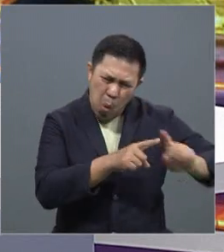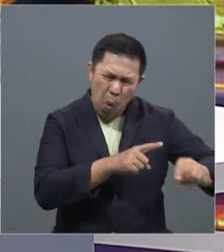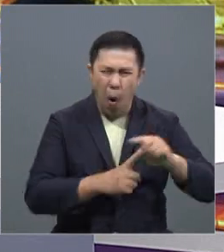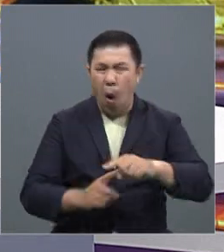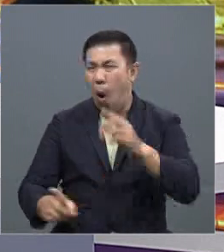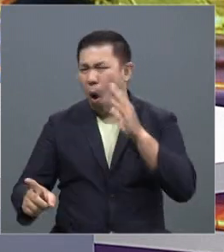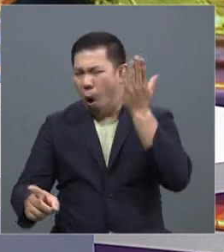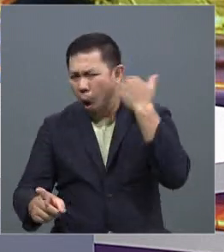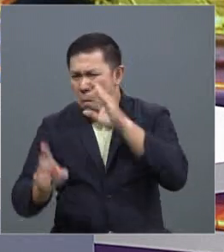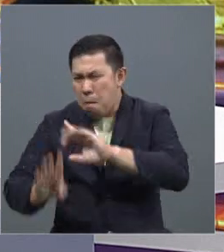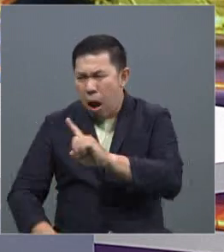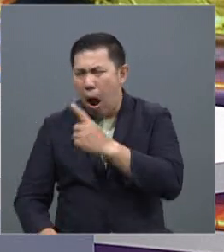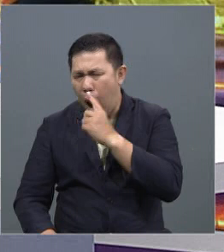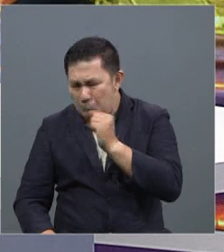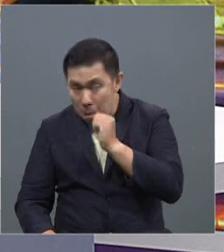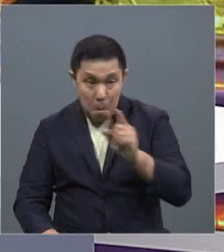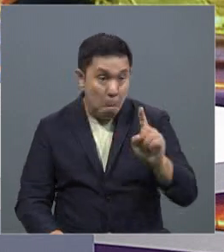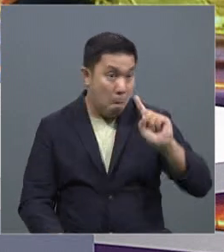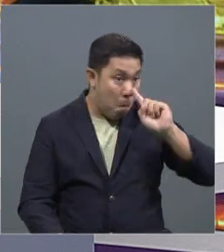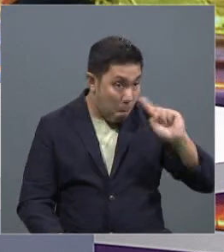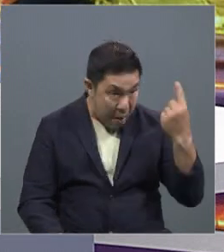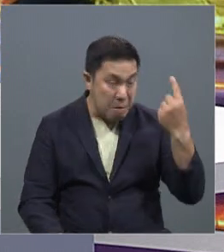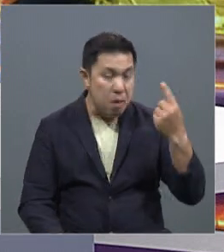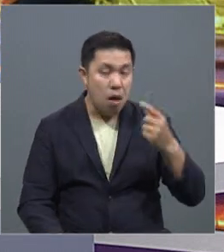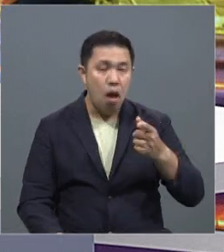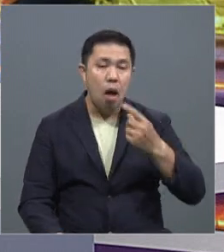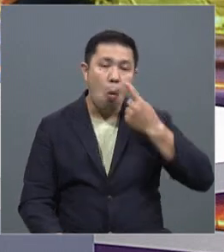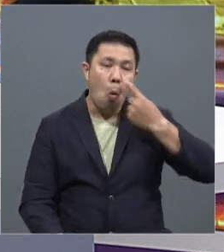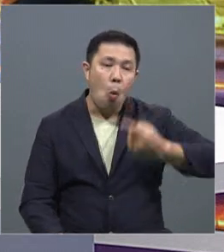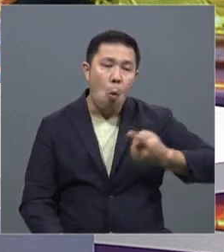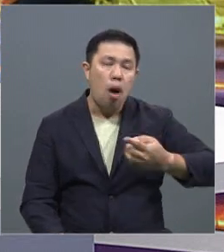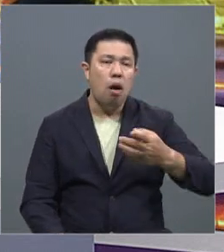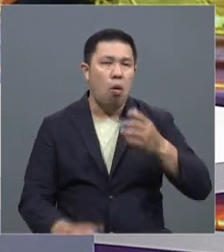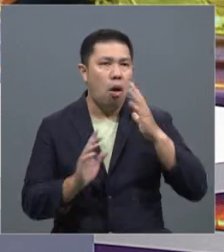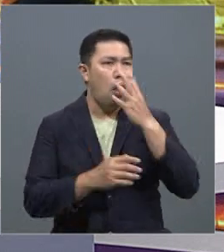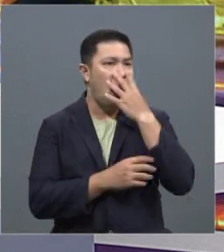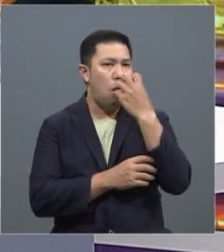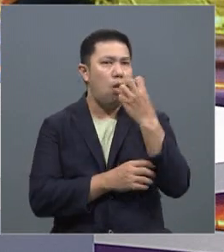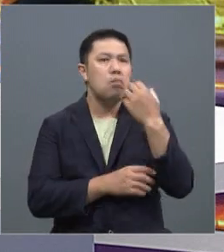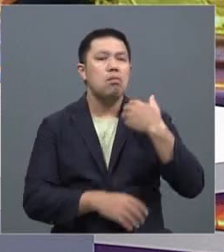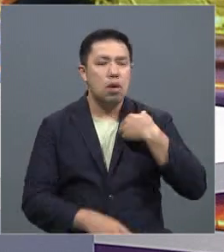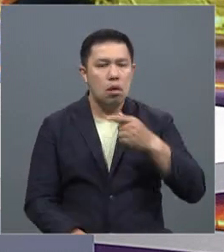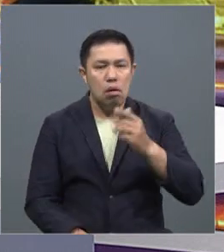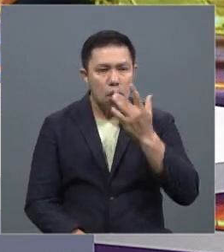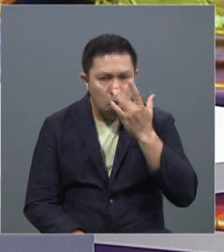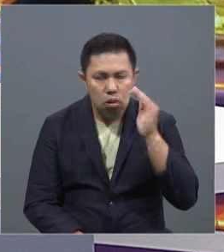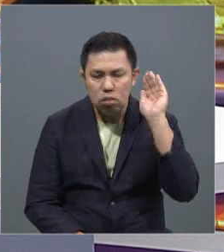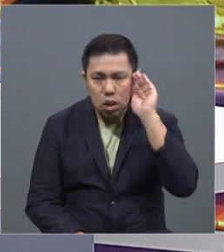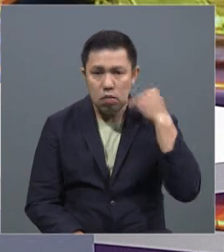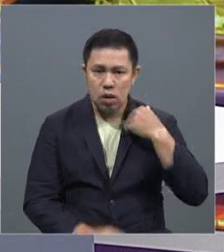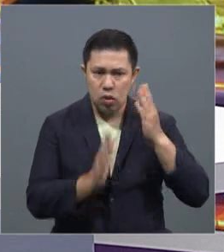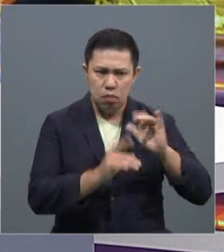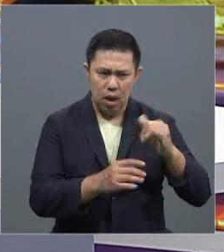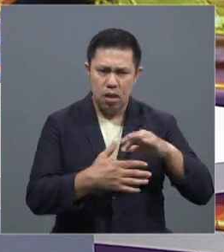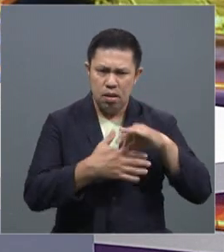ๆมุกใหม่ๆมุกที่เคยใช้แล้วแต่ว่าหลายคนยังตกเป็นเหยื่ออยู่นะบางทีก็ว่นออกกลับมาใช้อีกใช่อ่ะตอนเนี้ยหลายๆคนเริ่ม